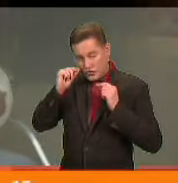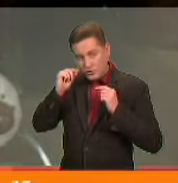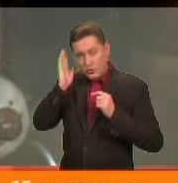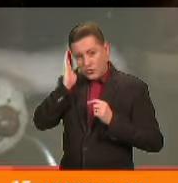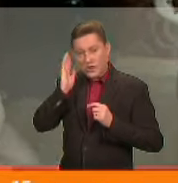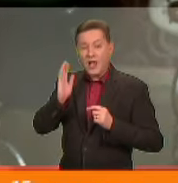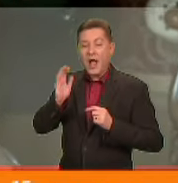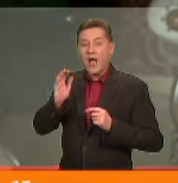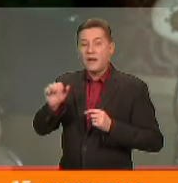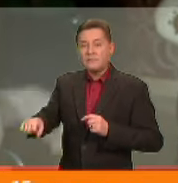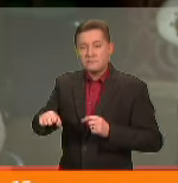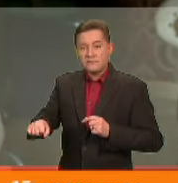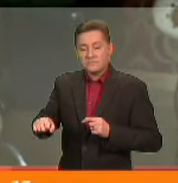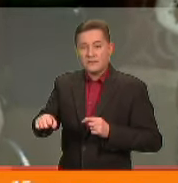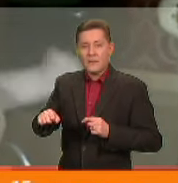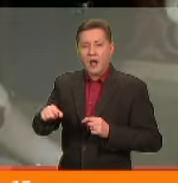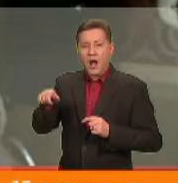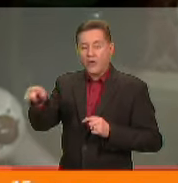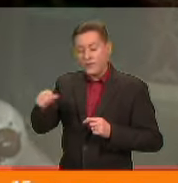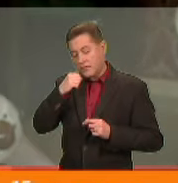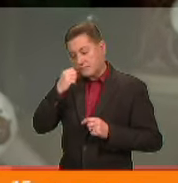его за руку, он... У него слюна.